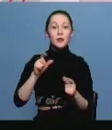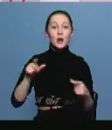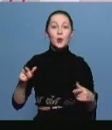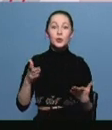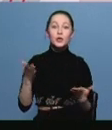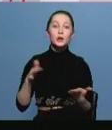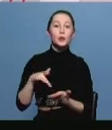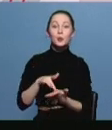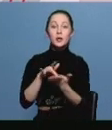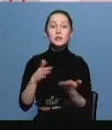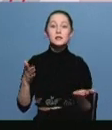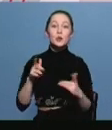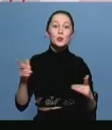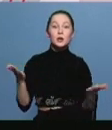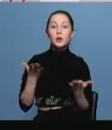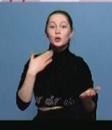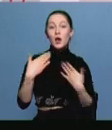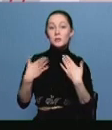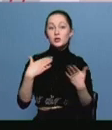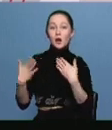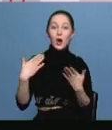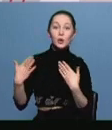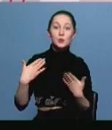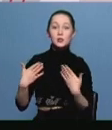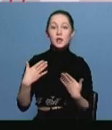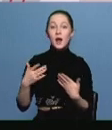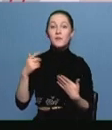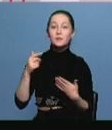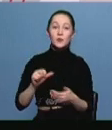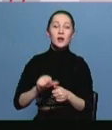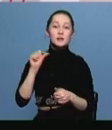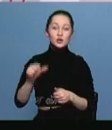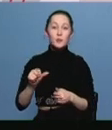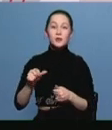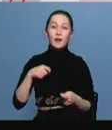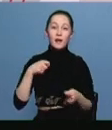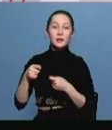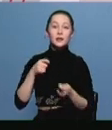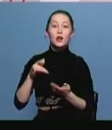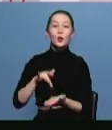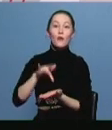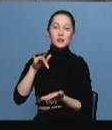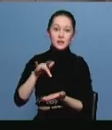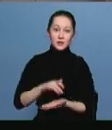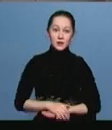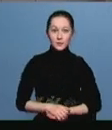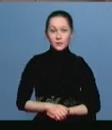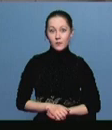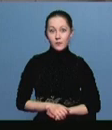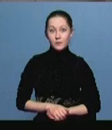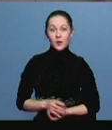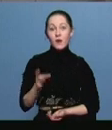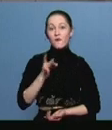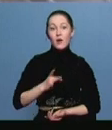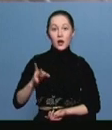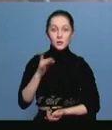риска, то есть люди, которые общаются, да вообще, вообще можно заразиться в торговом центре. В